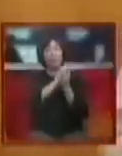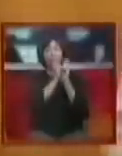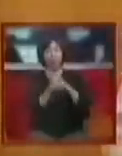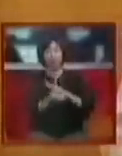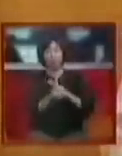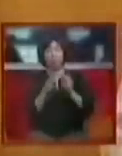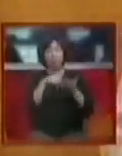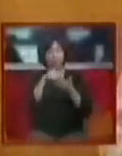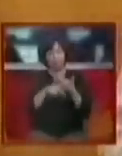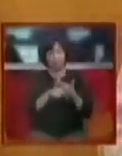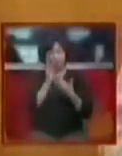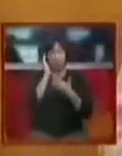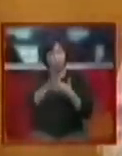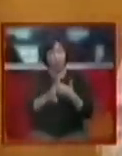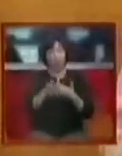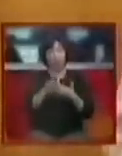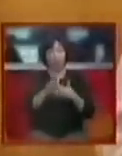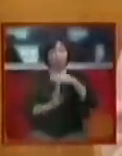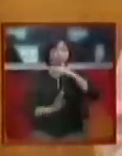aking panunungkulan.